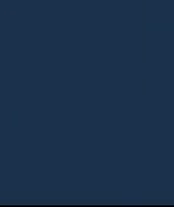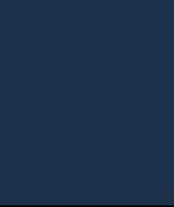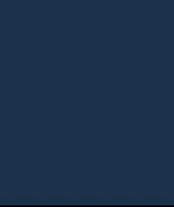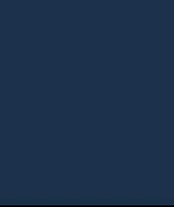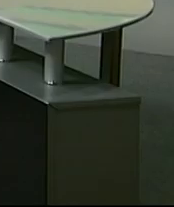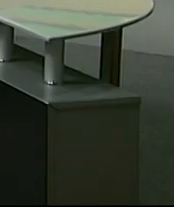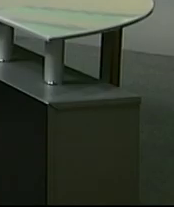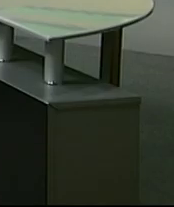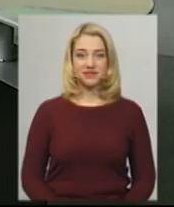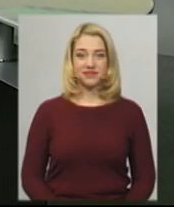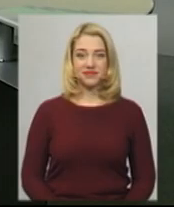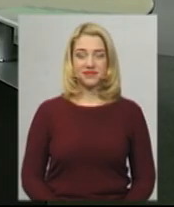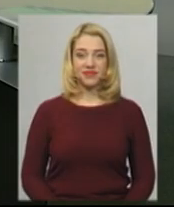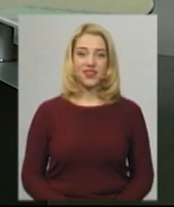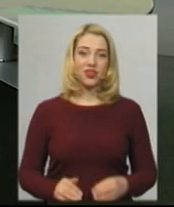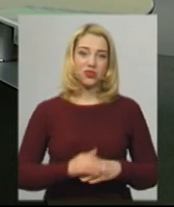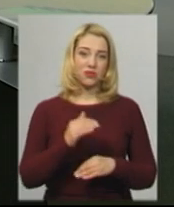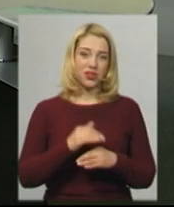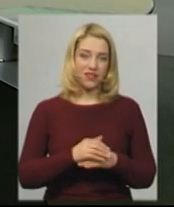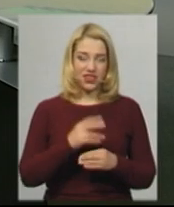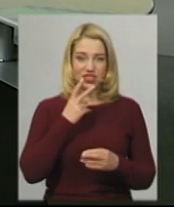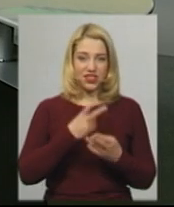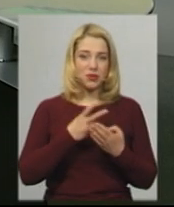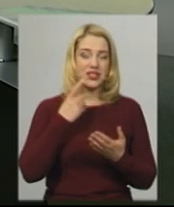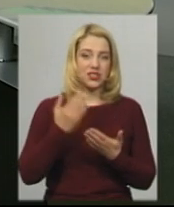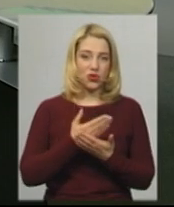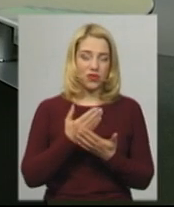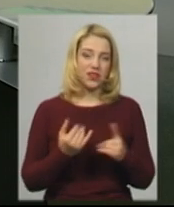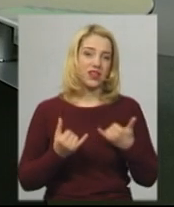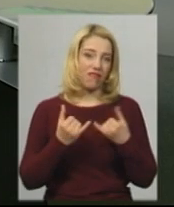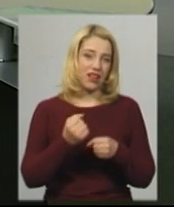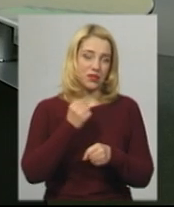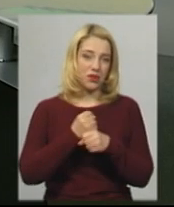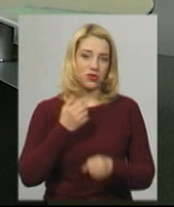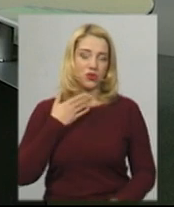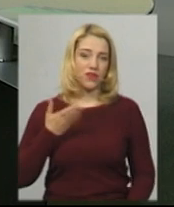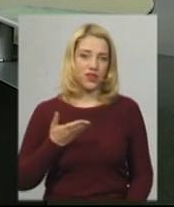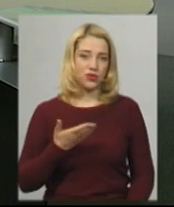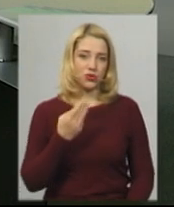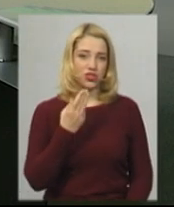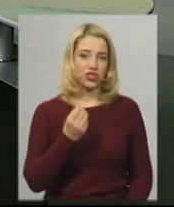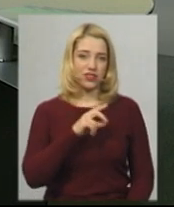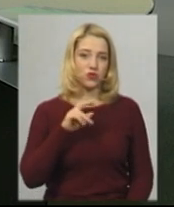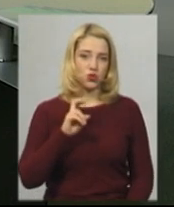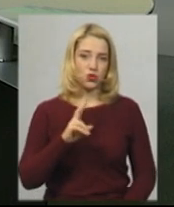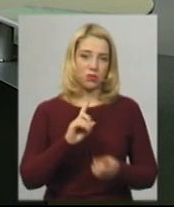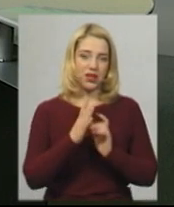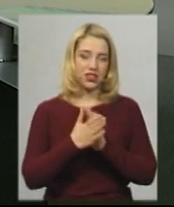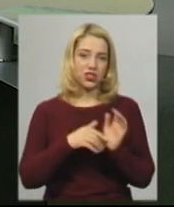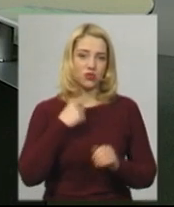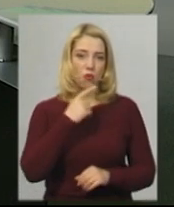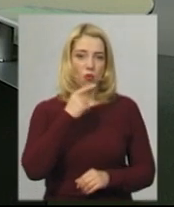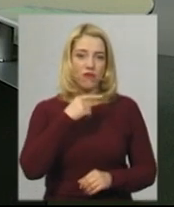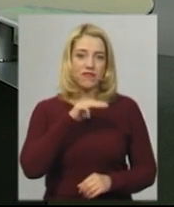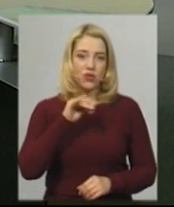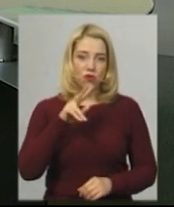Музика Доброго вечора, в ефірі інформаційний випуск. Для вас у студії працює ведуча Катерина Шевчук, на жест умову перекладає Оксана